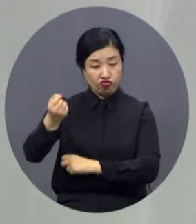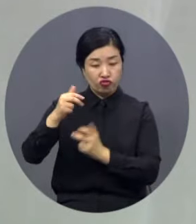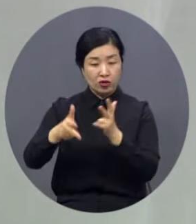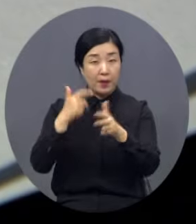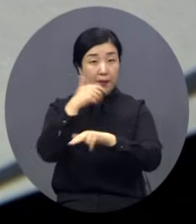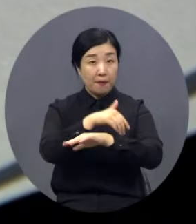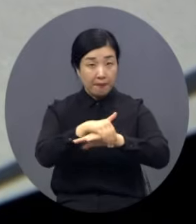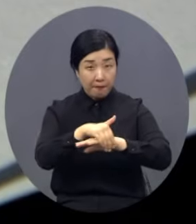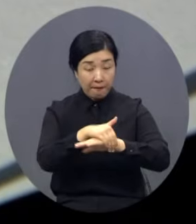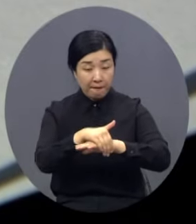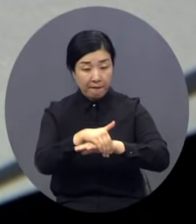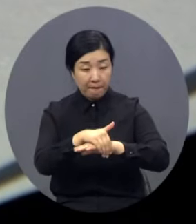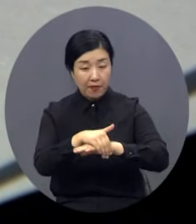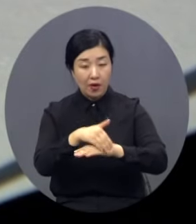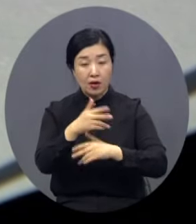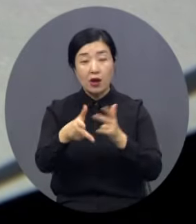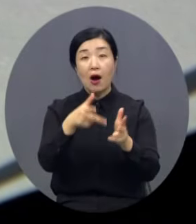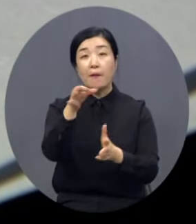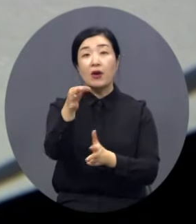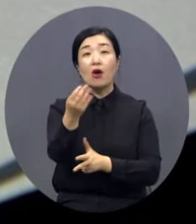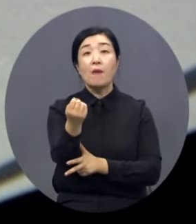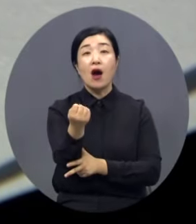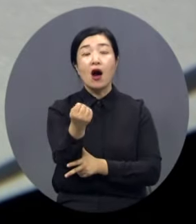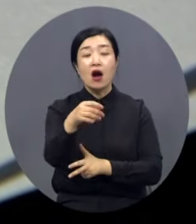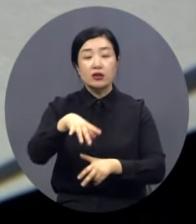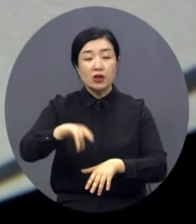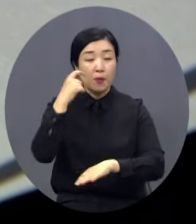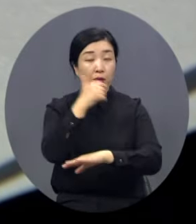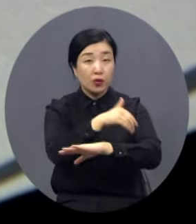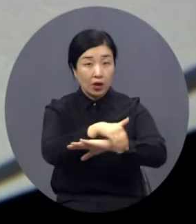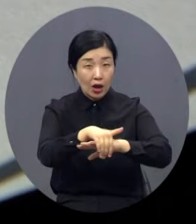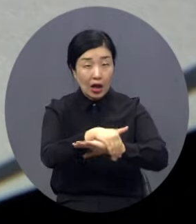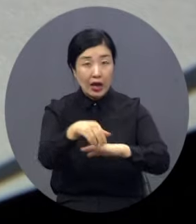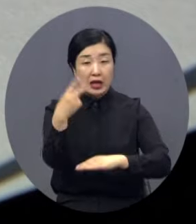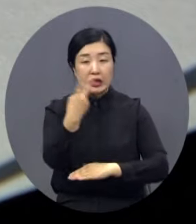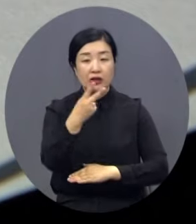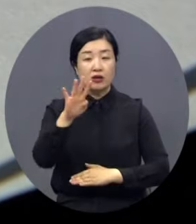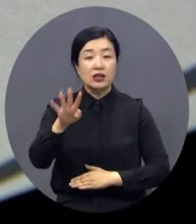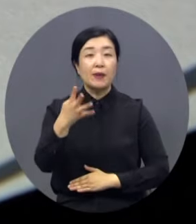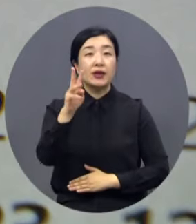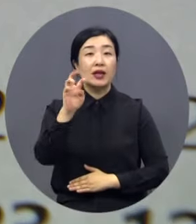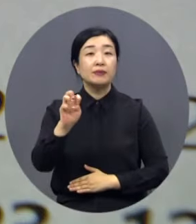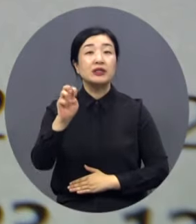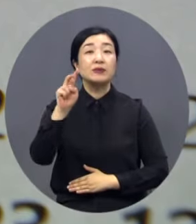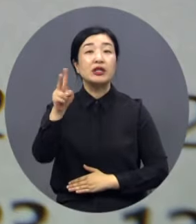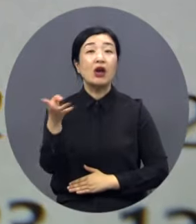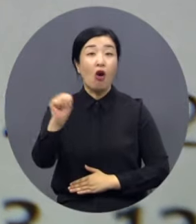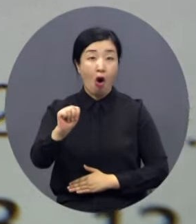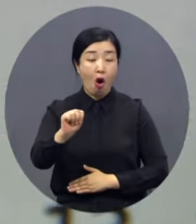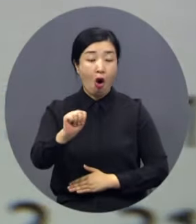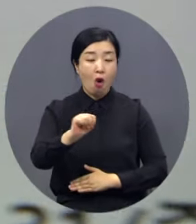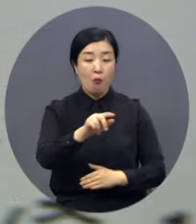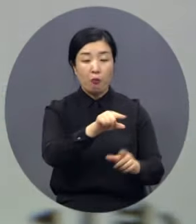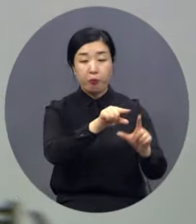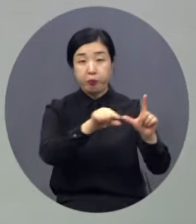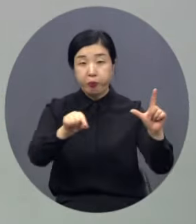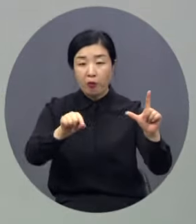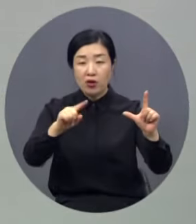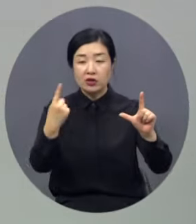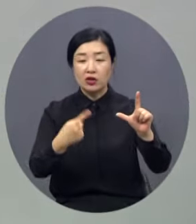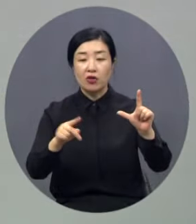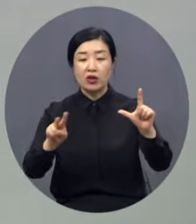계획입니다 사업비는 당초 계획에 있던 232억 원에서 105억